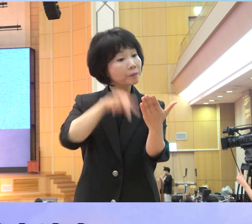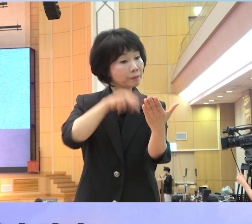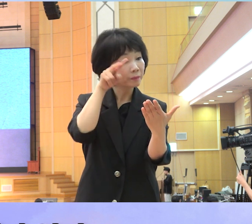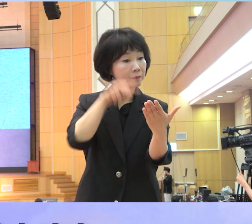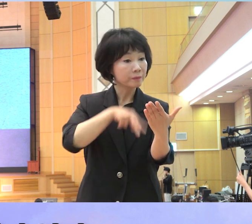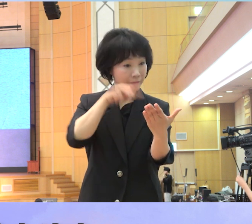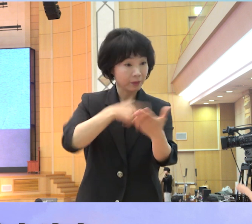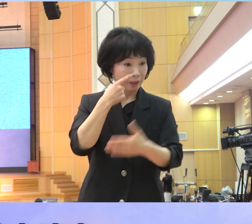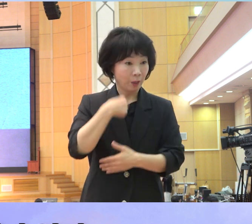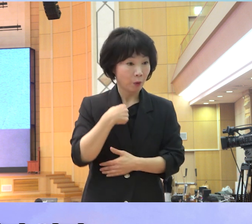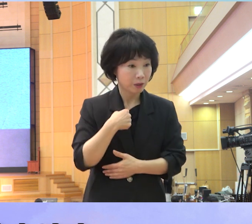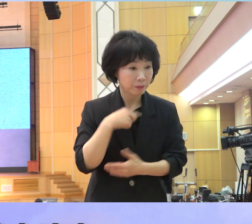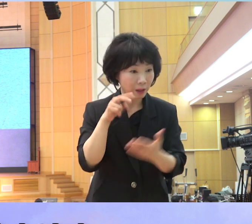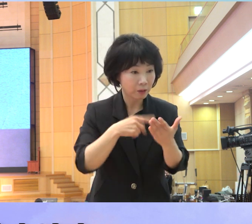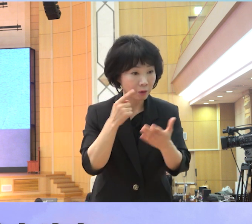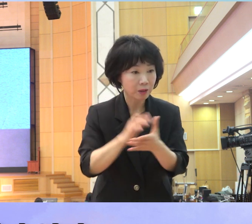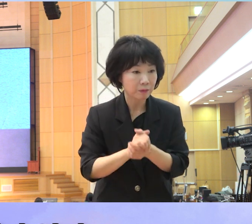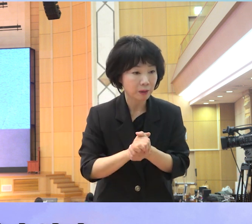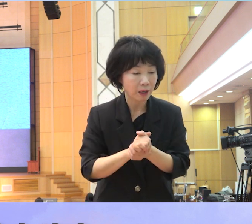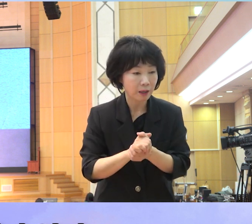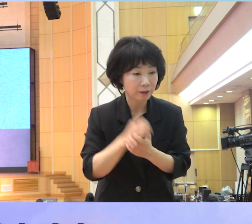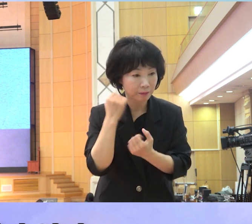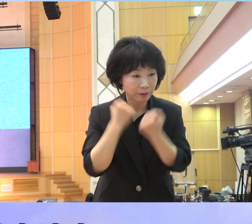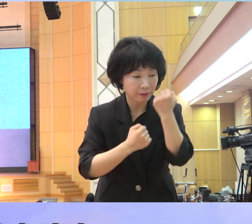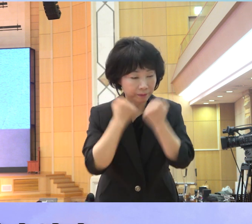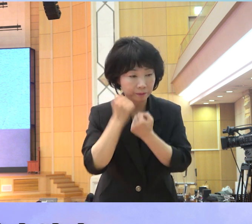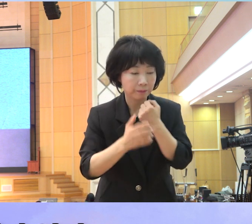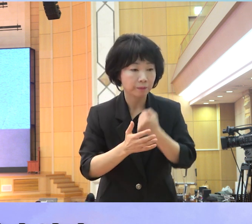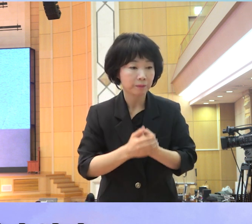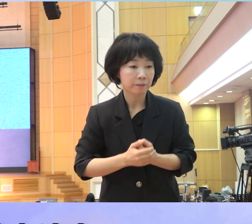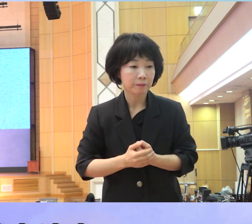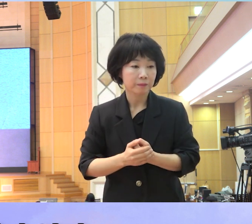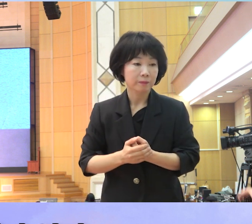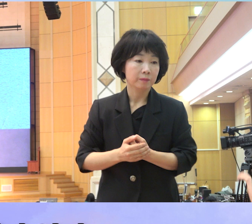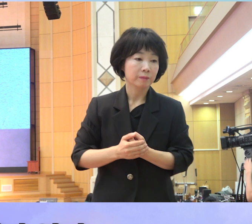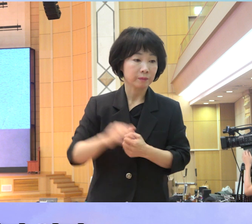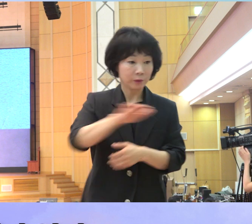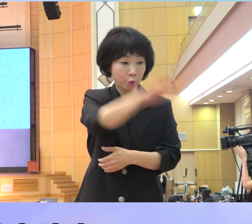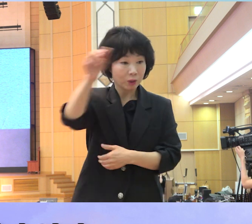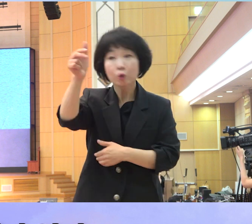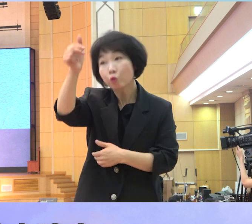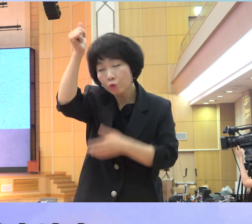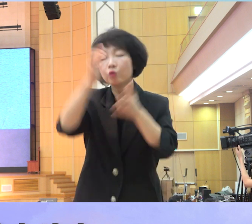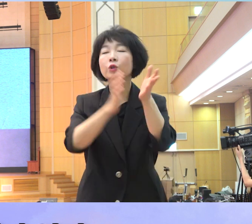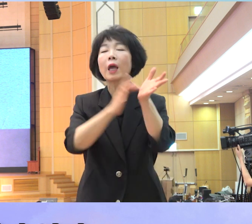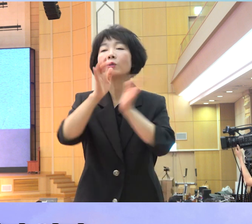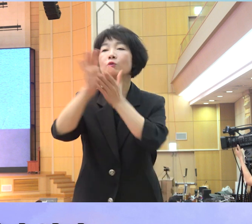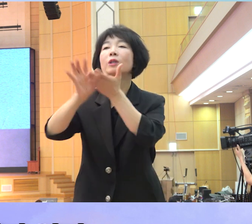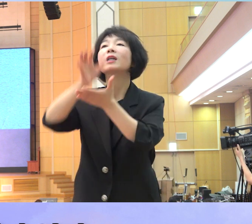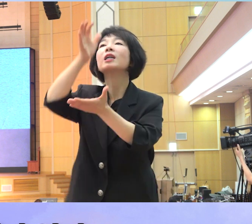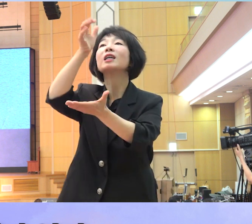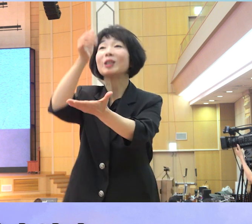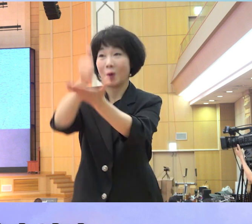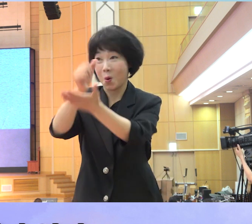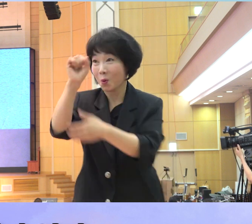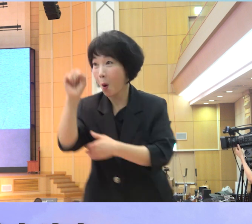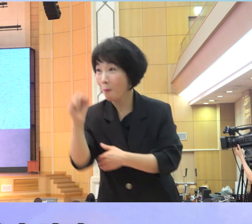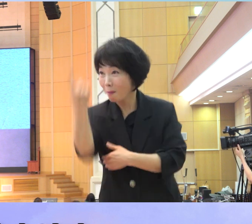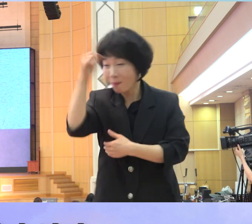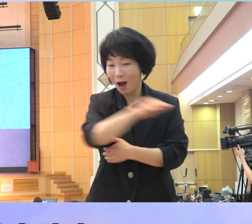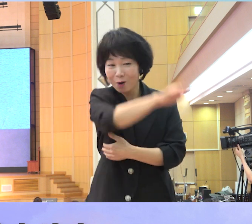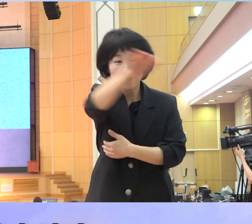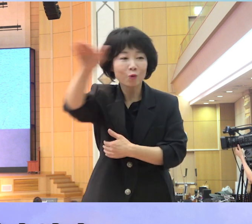절을 큰 목소리로 한번 읽어보겠습니다. 시작! 우리 주 예수 그리스도로